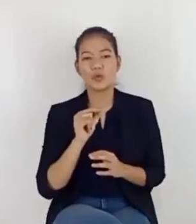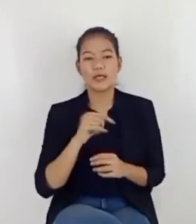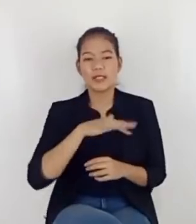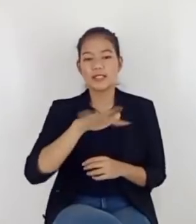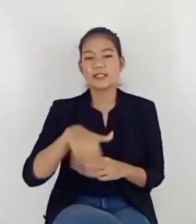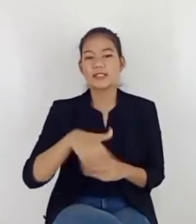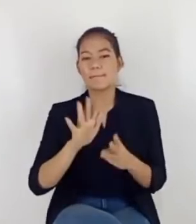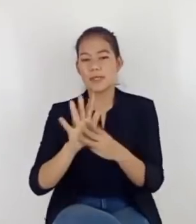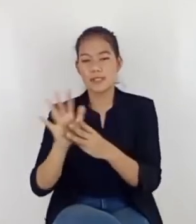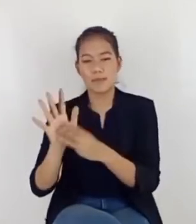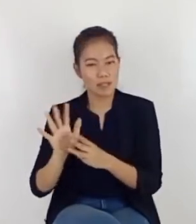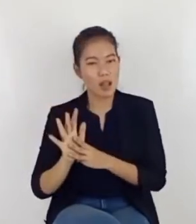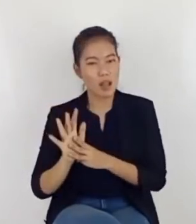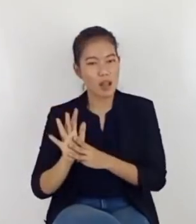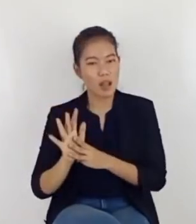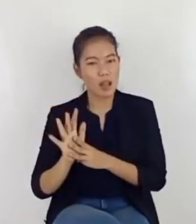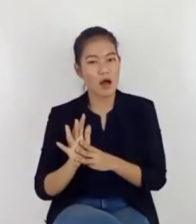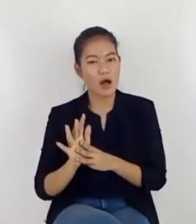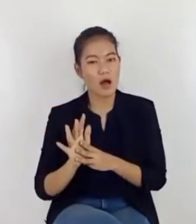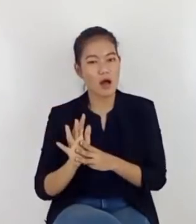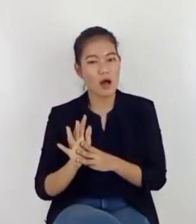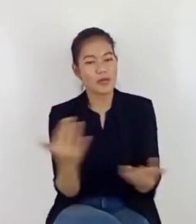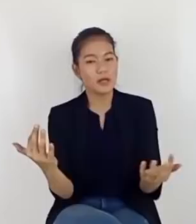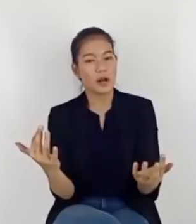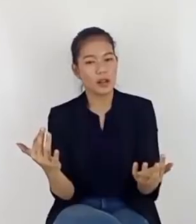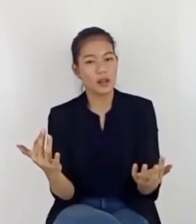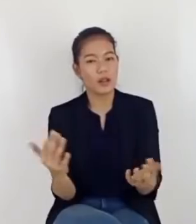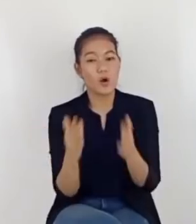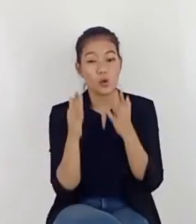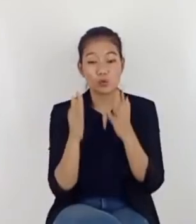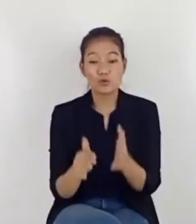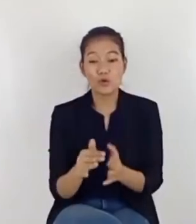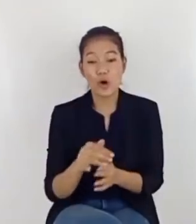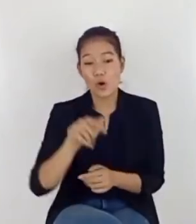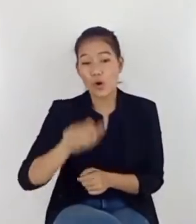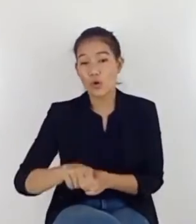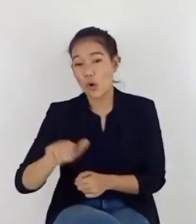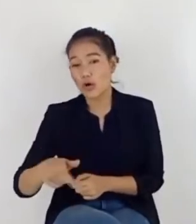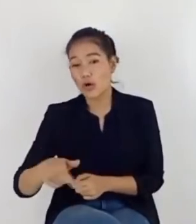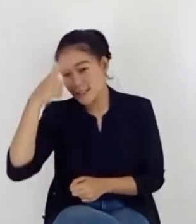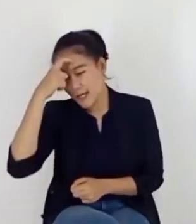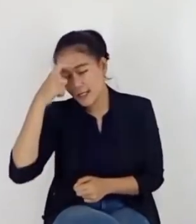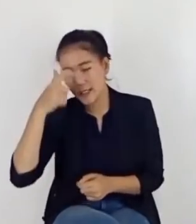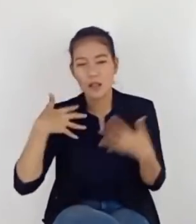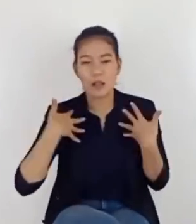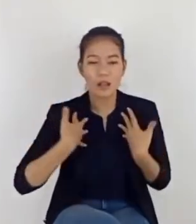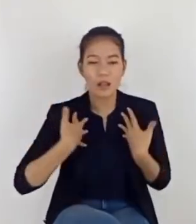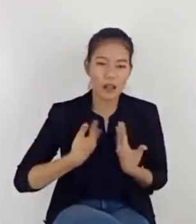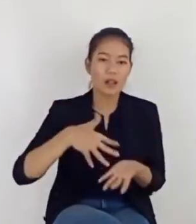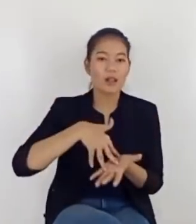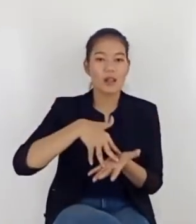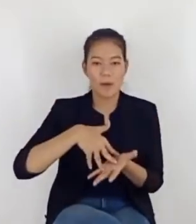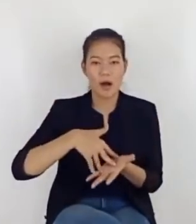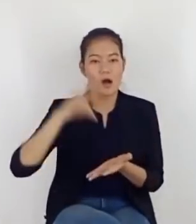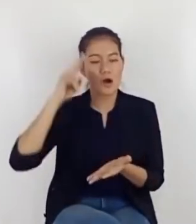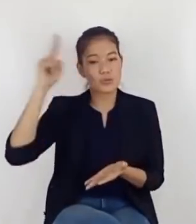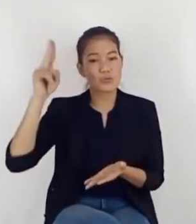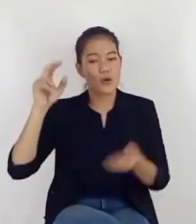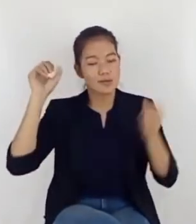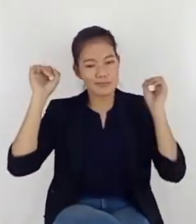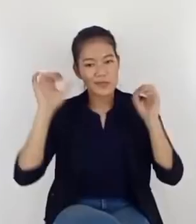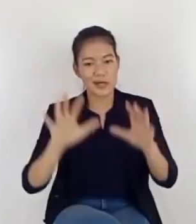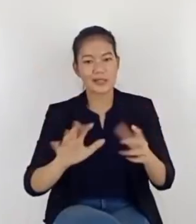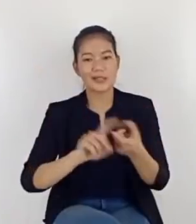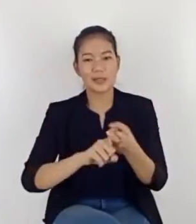pergumulan dari jemaat-Mu, khususnya mereka yang sakit, yang lemah. Tuhan berkati dan kuatkan